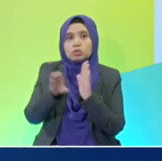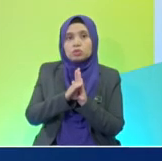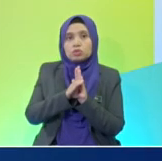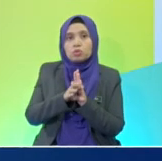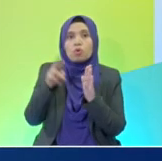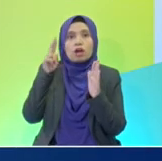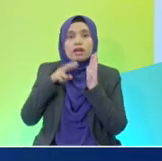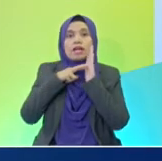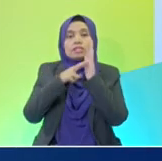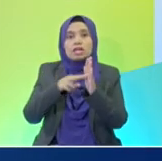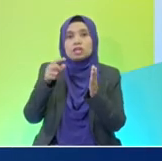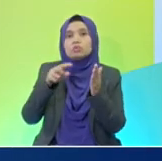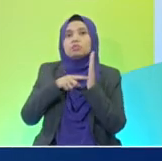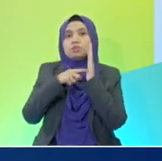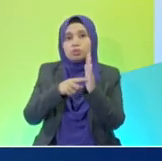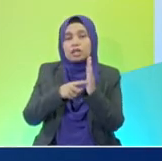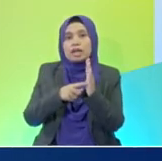bagian pemain